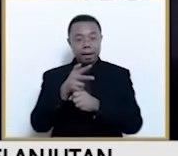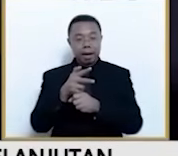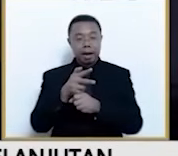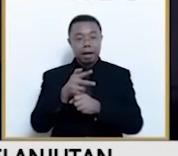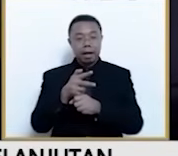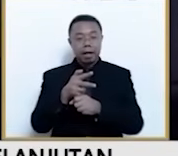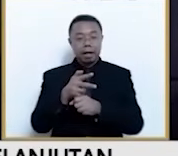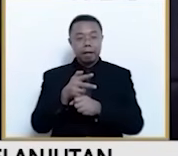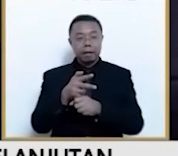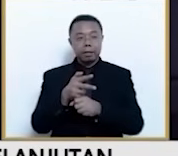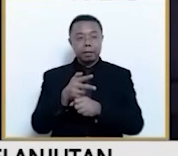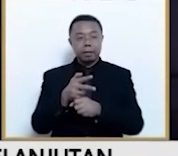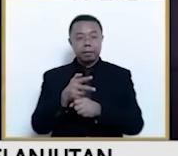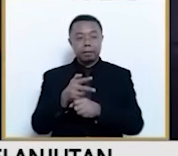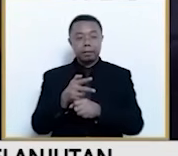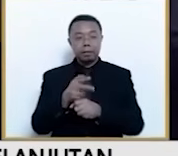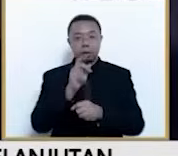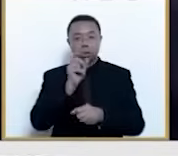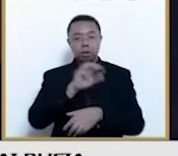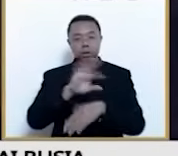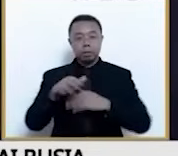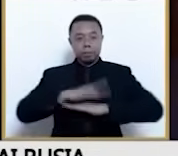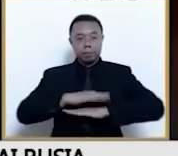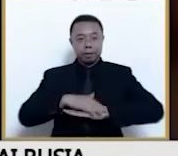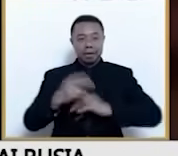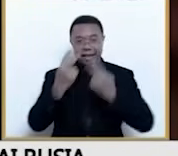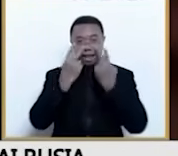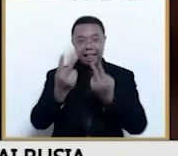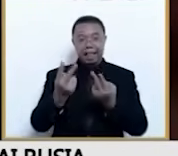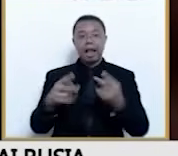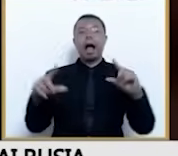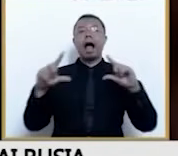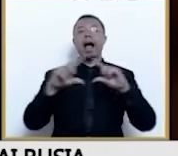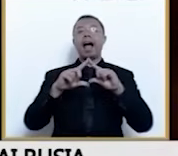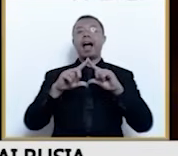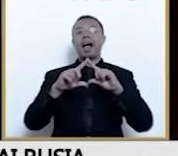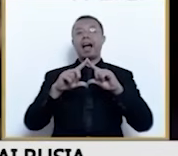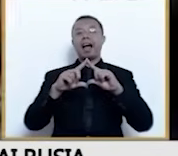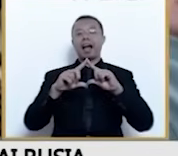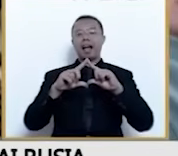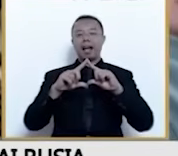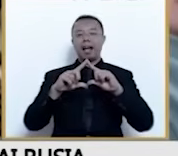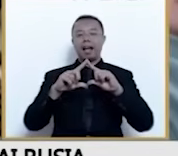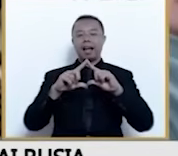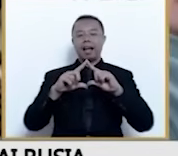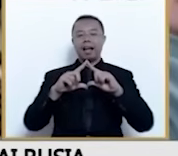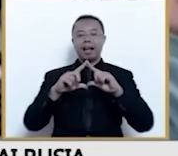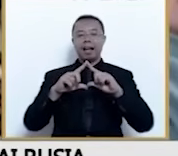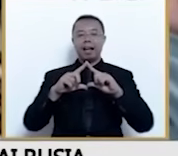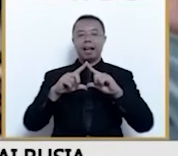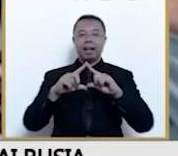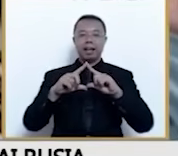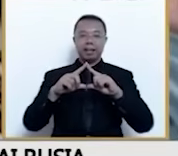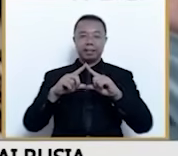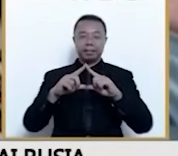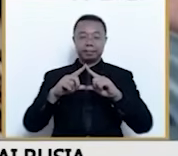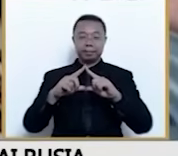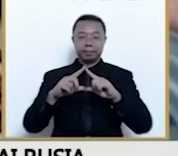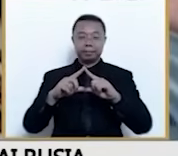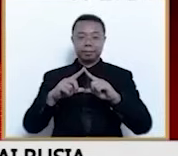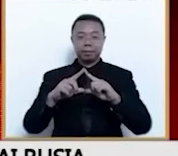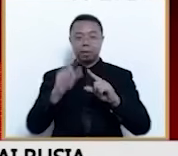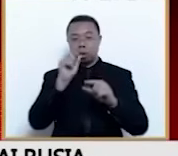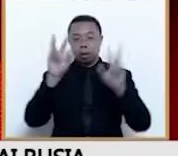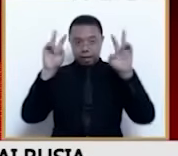para hadirin dan juga moderator. Baik, amplopnya adalah amplop A atau huruf A